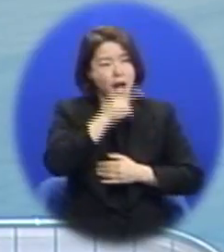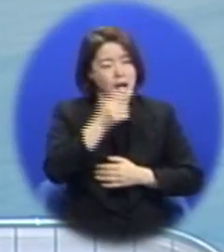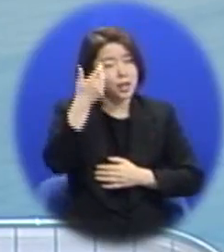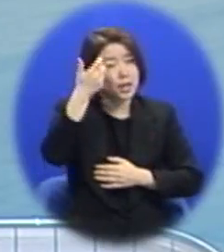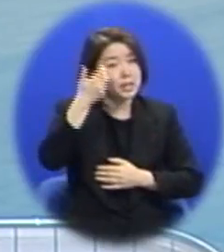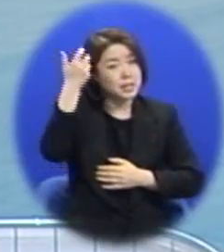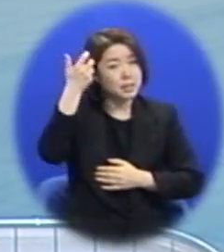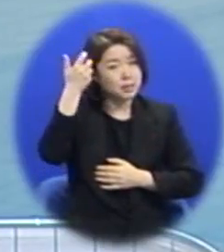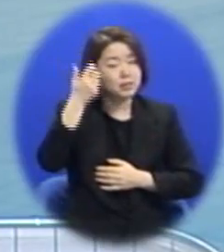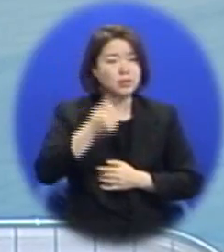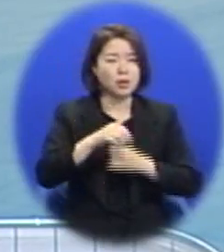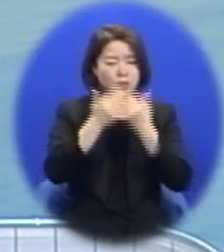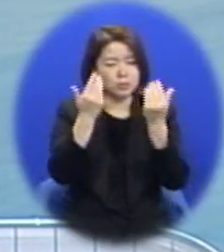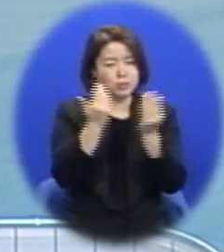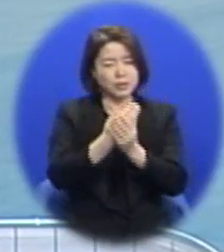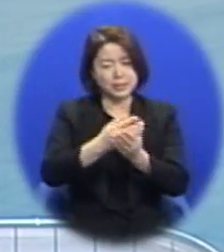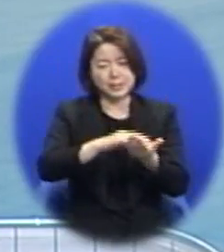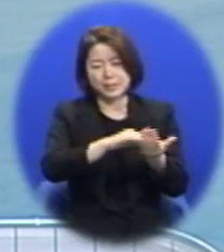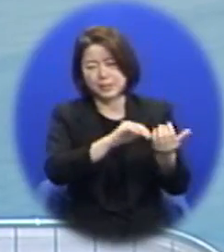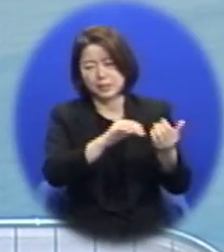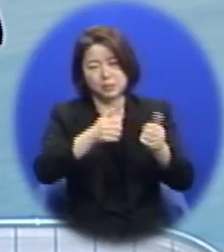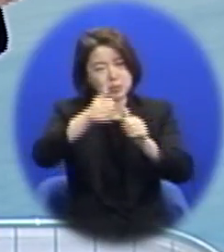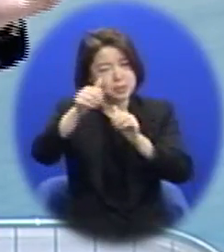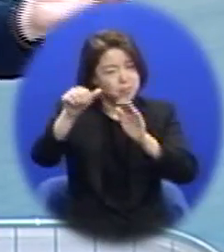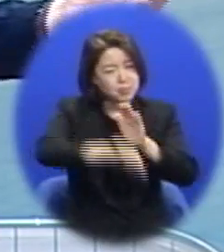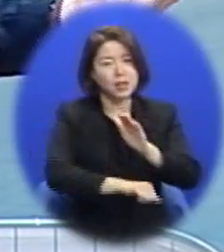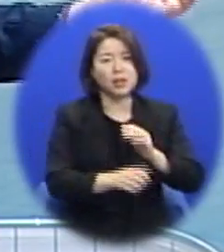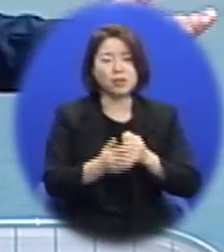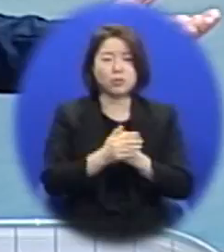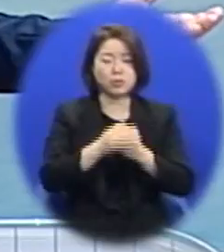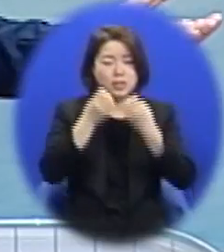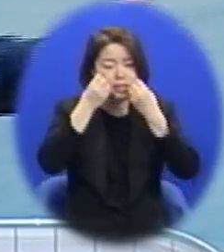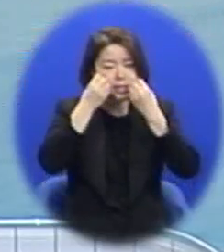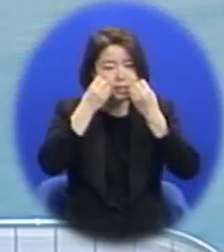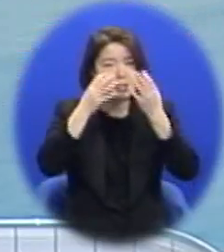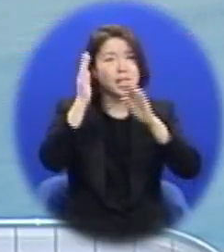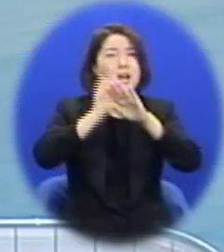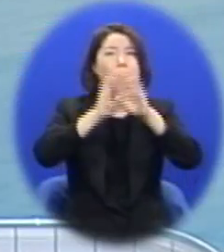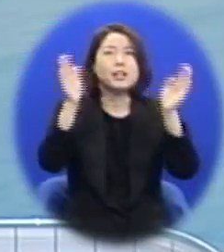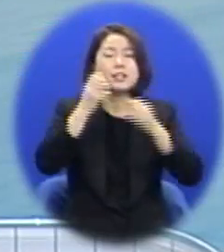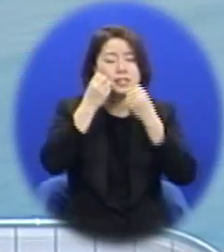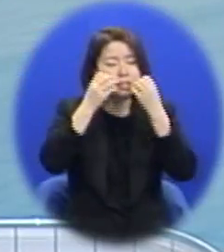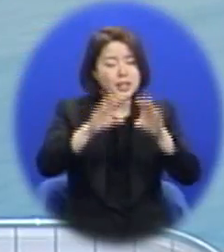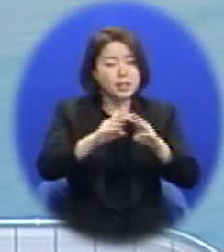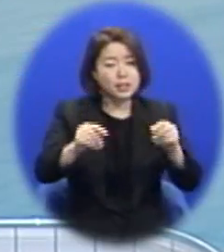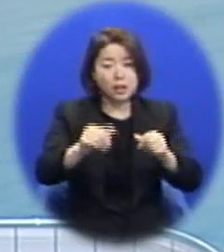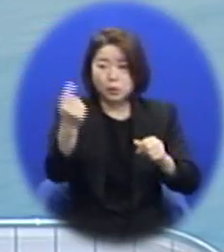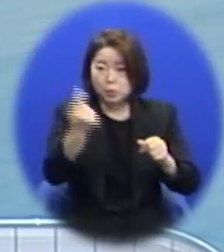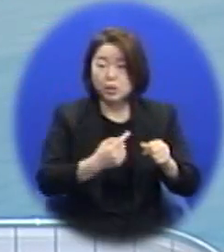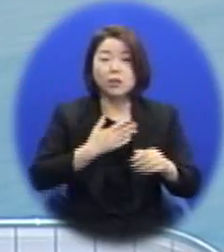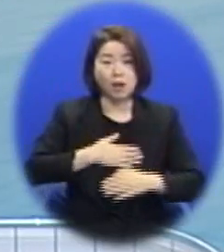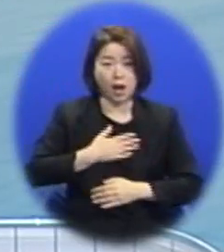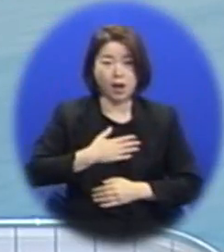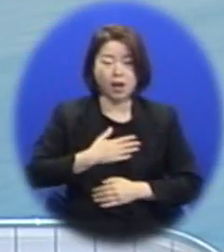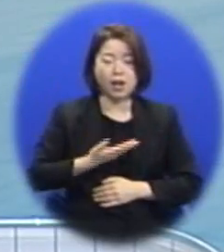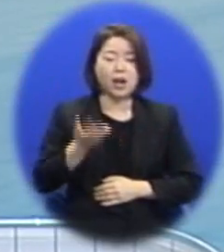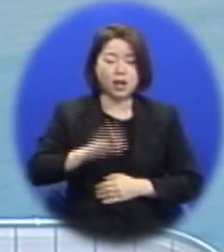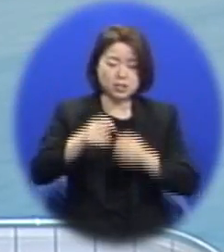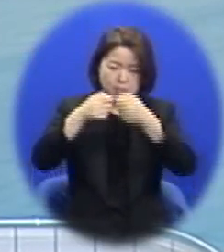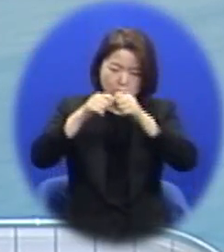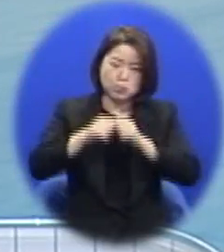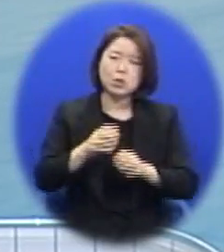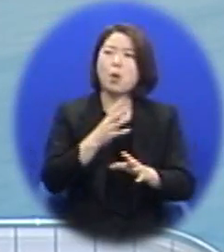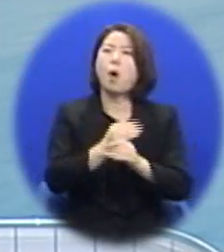영은 완전히 꺾어지고 새하늘과 새 땅이 이 땅에 임하겠구나 이건 알 수 있지만 구체적으로 언제